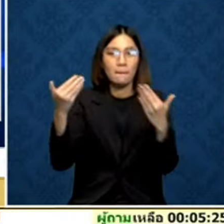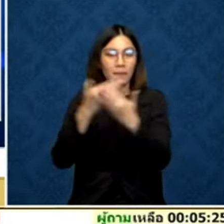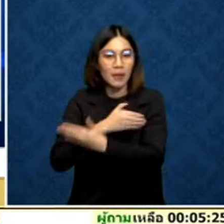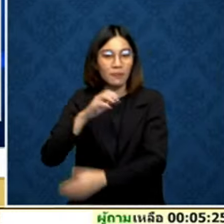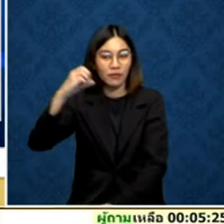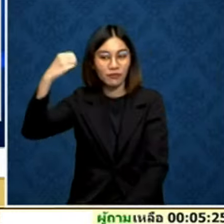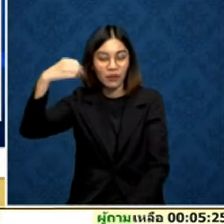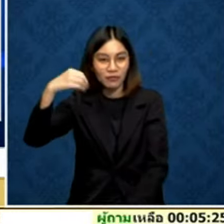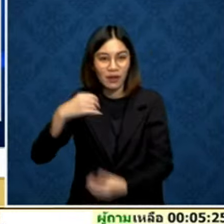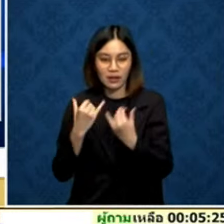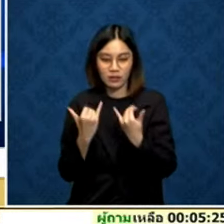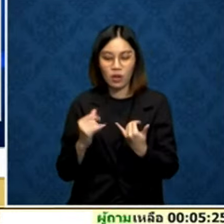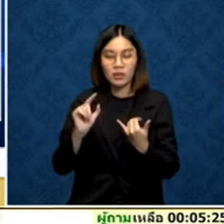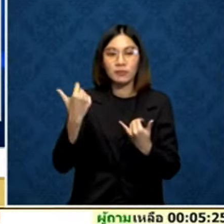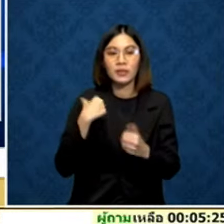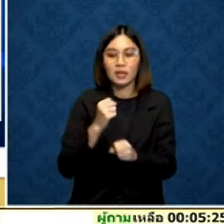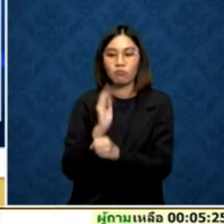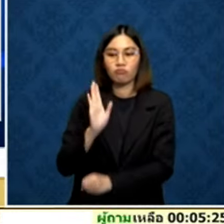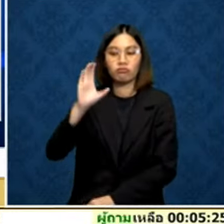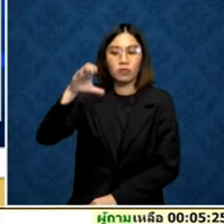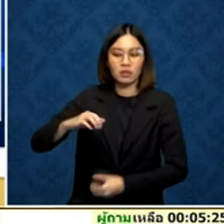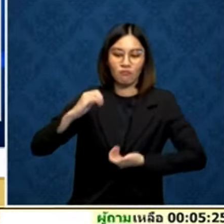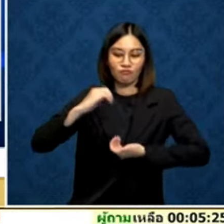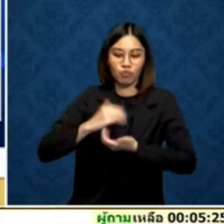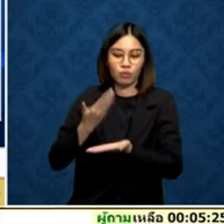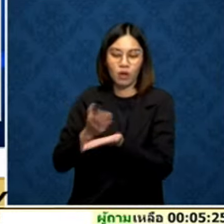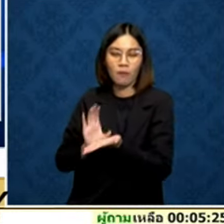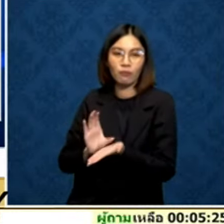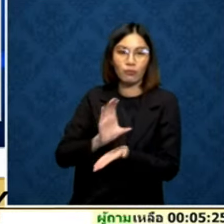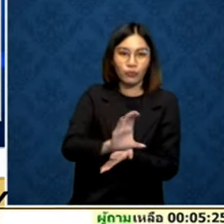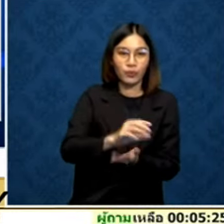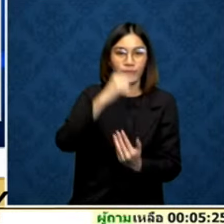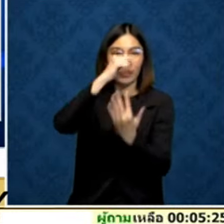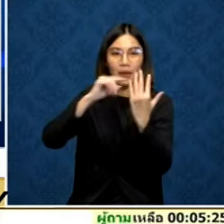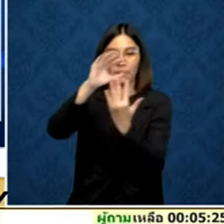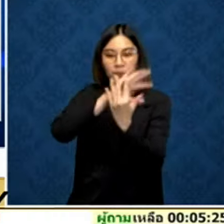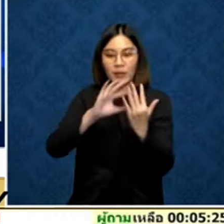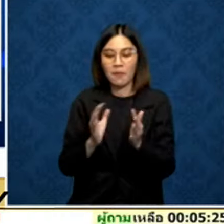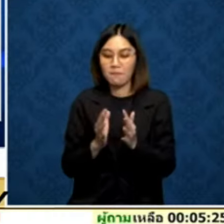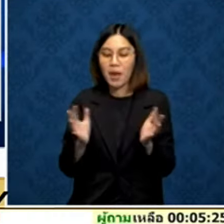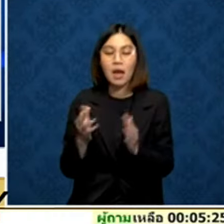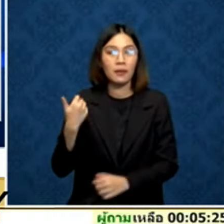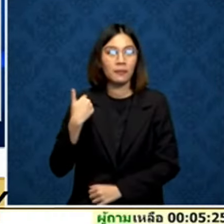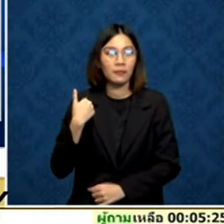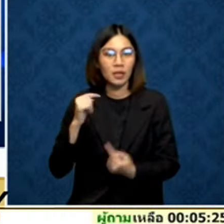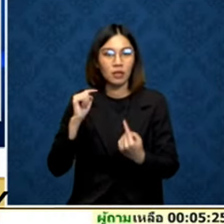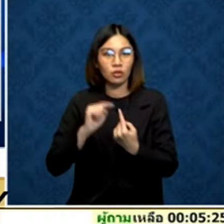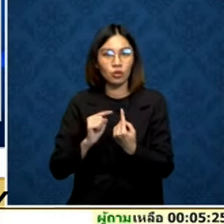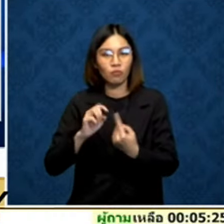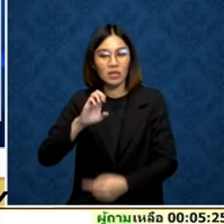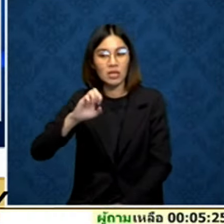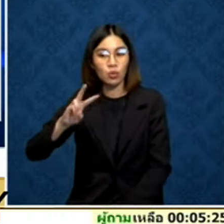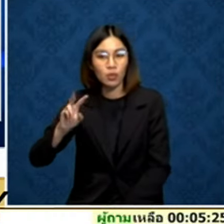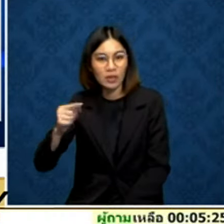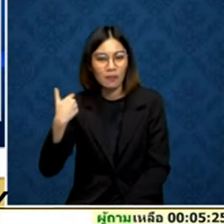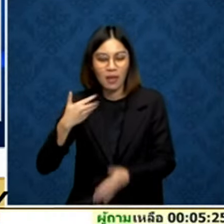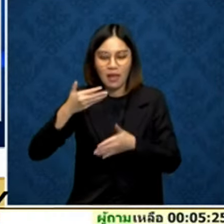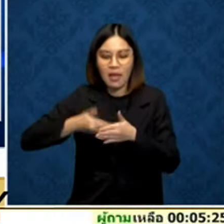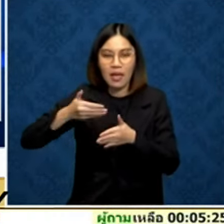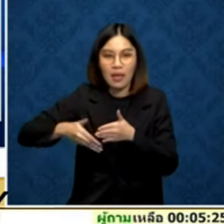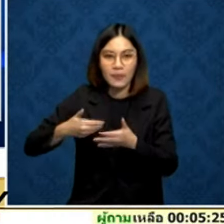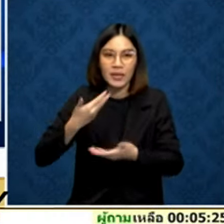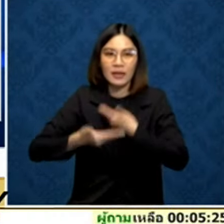นี้ก็มีบริษัทเข้ามาลงทุนในประเทศไทยมากมายนะครับถึงแม้ว่าเรื่องของ EV ก็จะมีการสะดุดบ้างยอดขาย